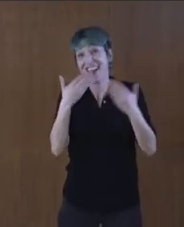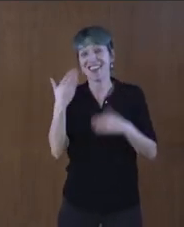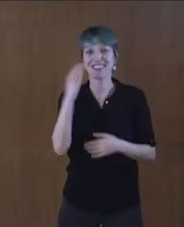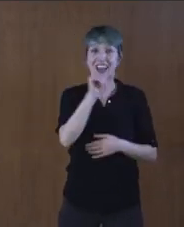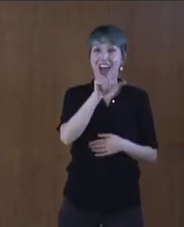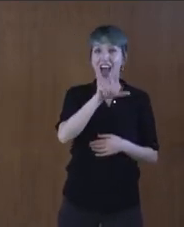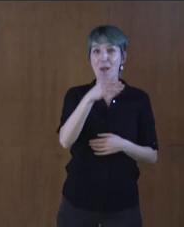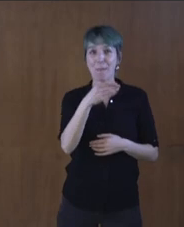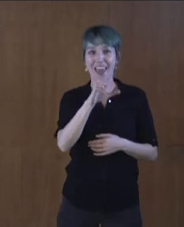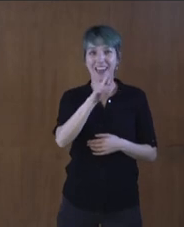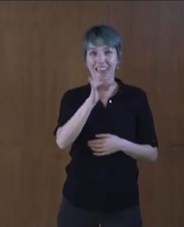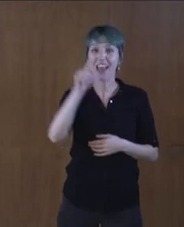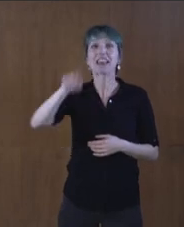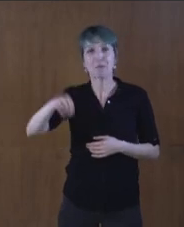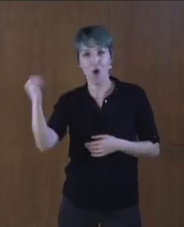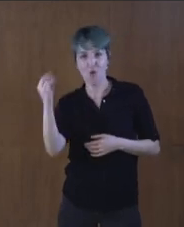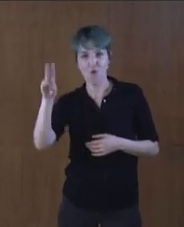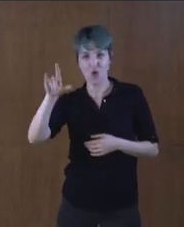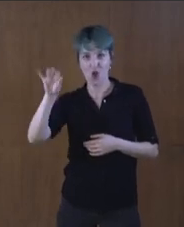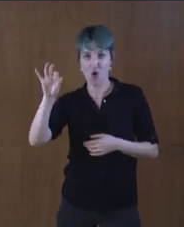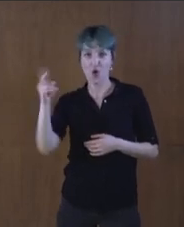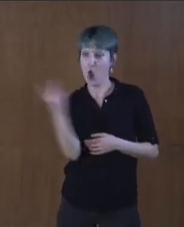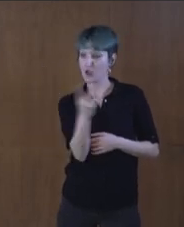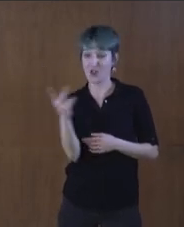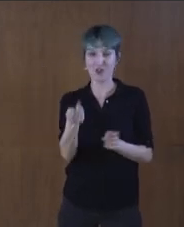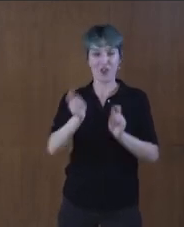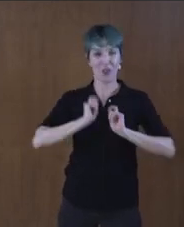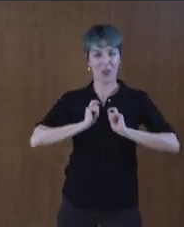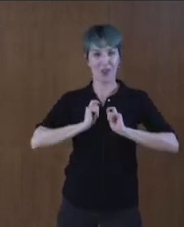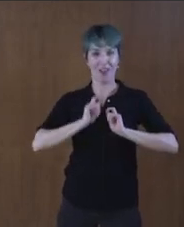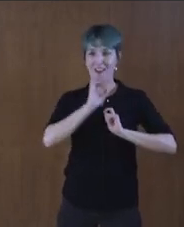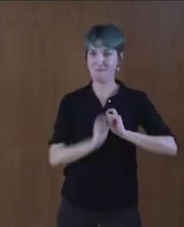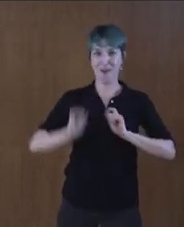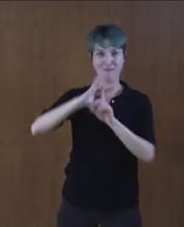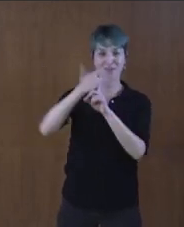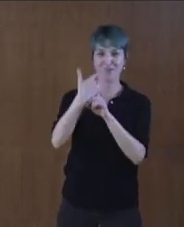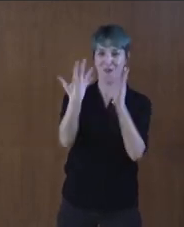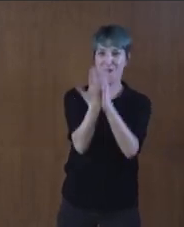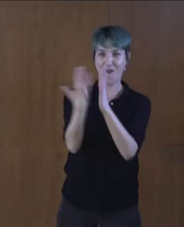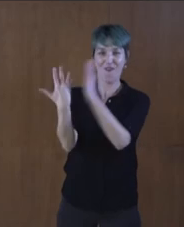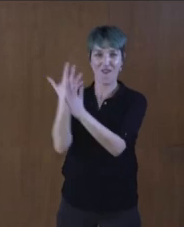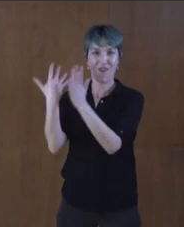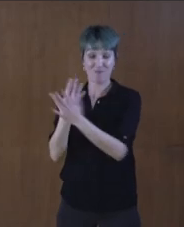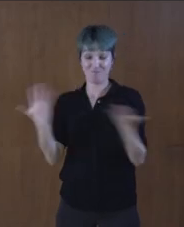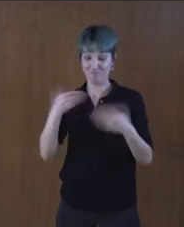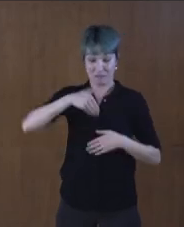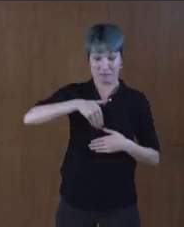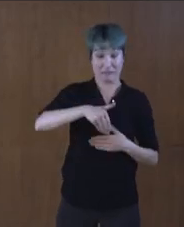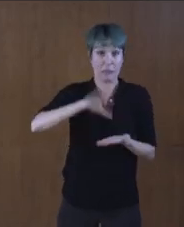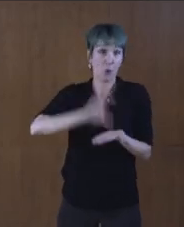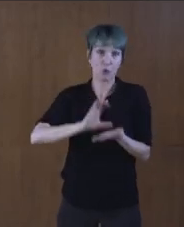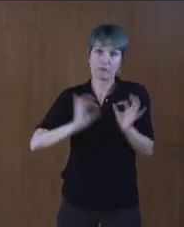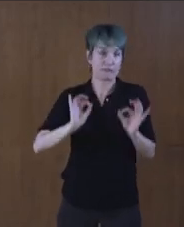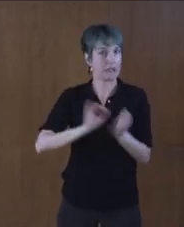Julio, per haver-nos col·locat en aquest trampolí galàctic. En aquest curs de